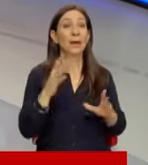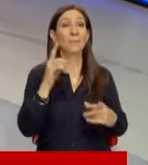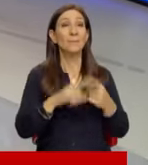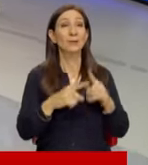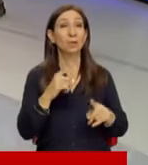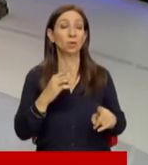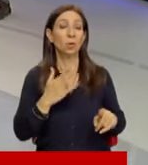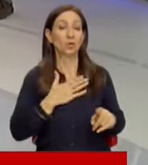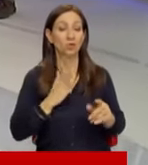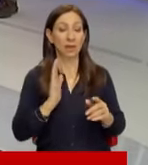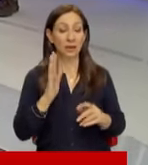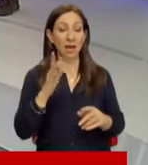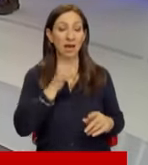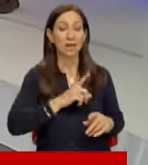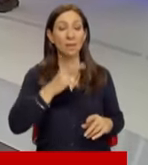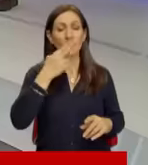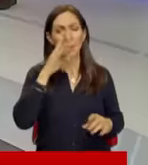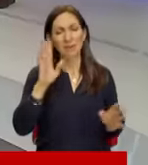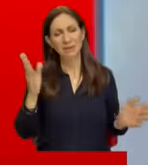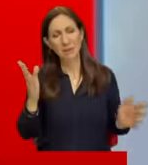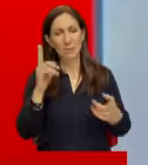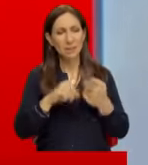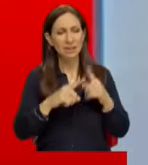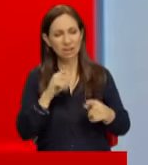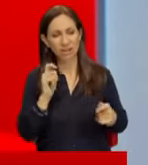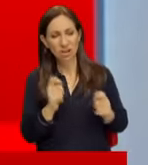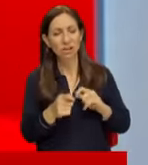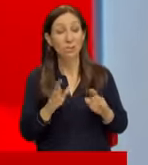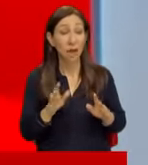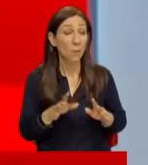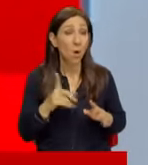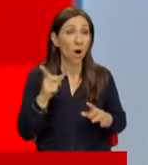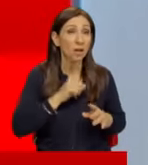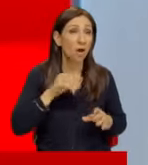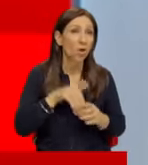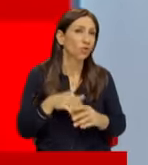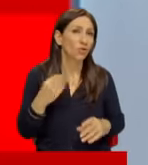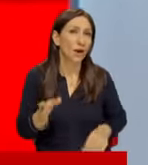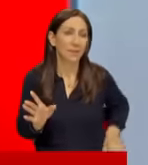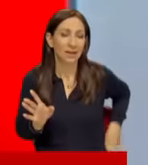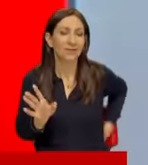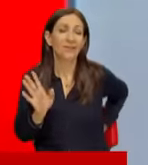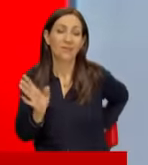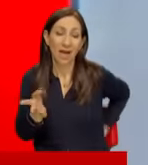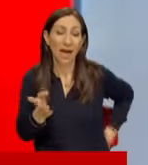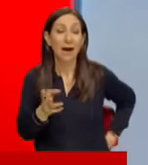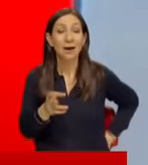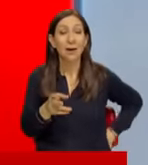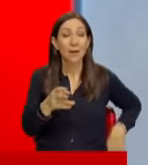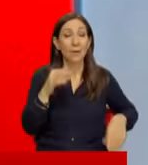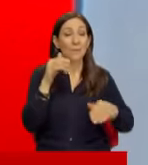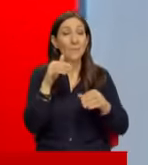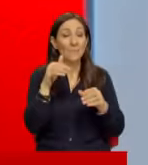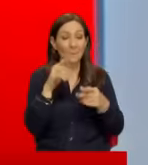partilerin önünden ilerledi. Adayı beğenmediyse belki partisini değiştirmedi ama o adaya oy vermedi. Ya da parti